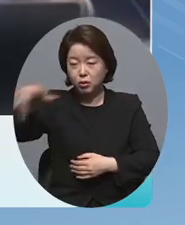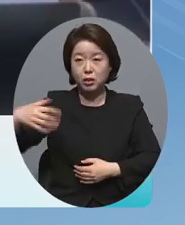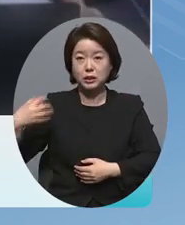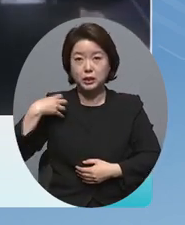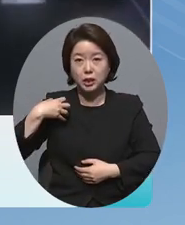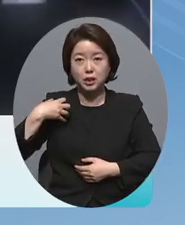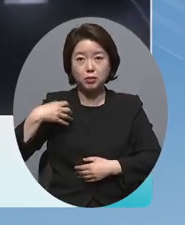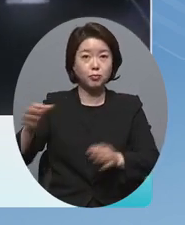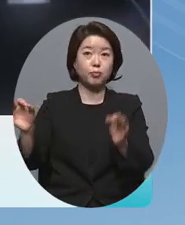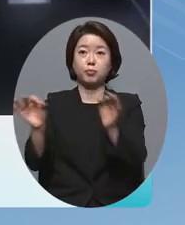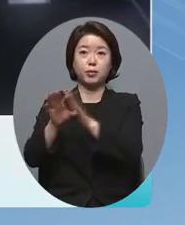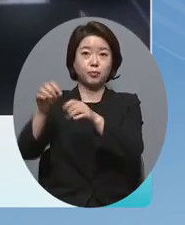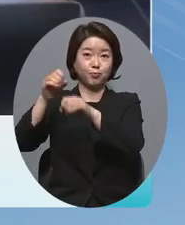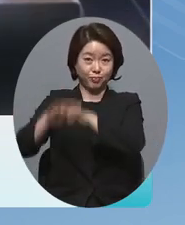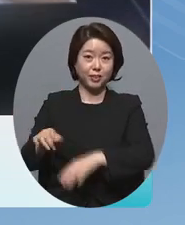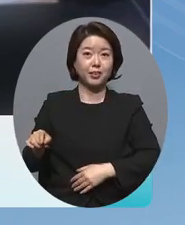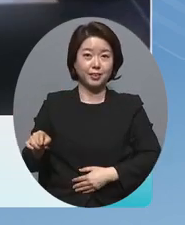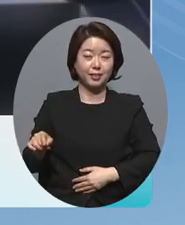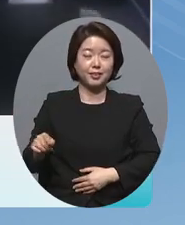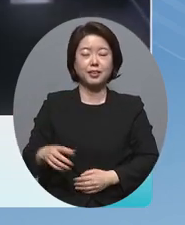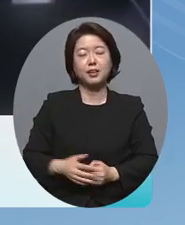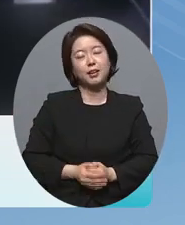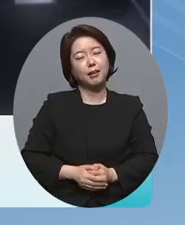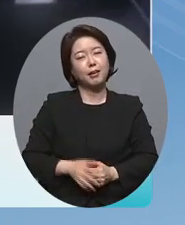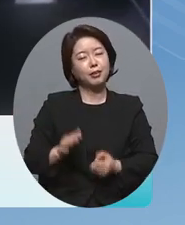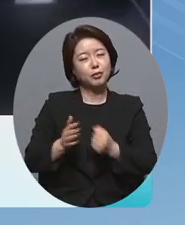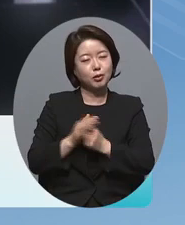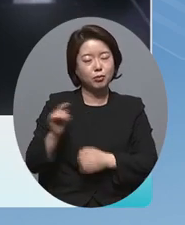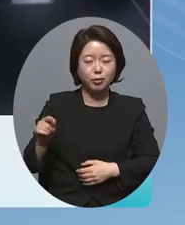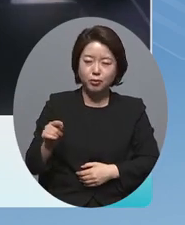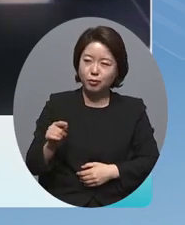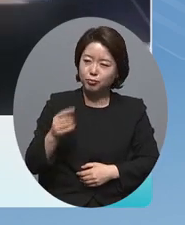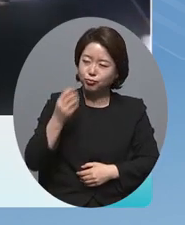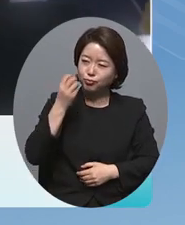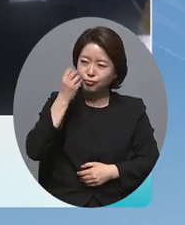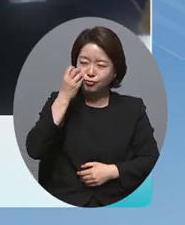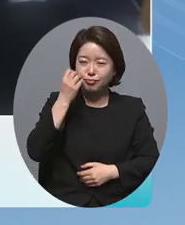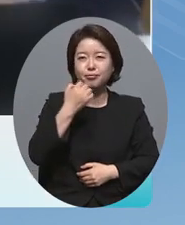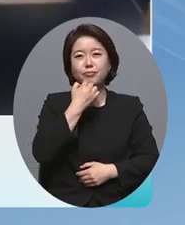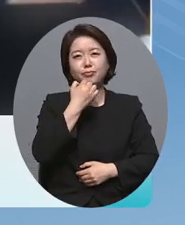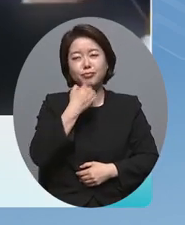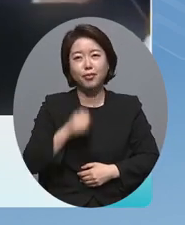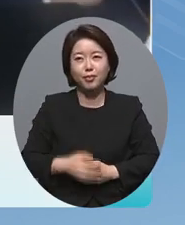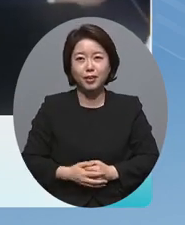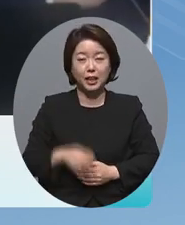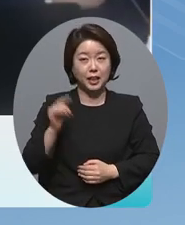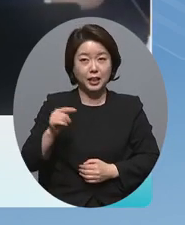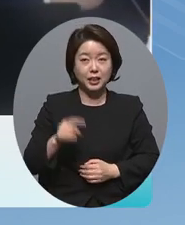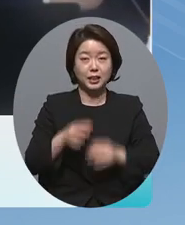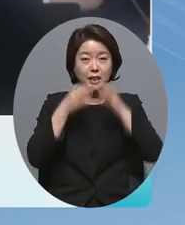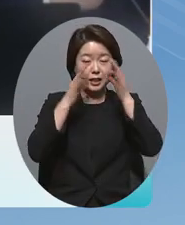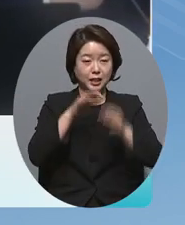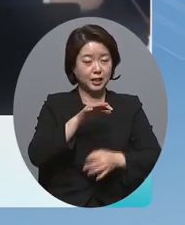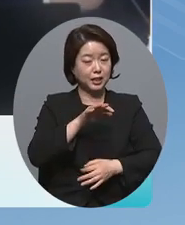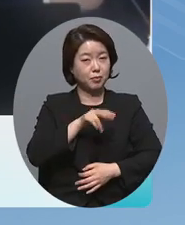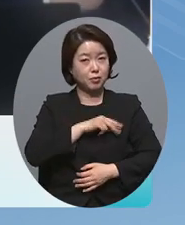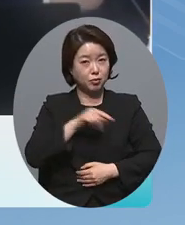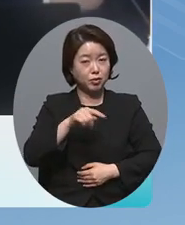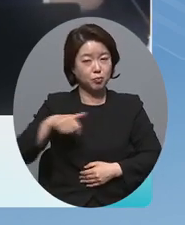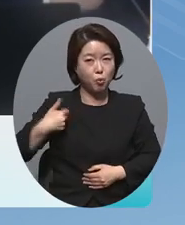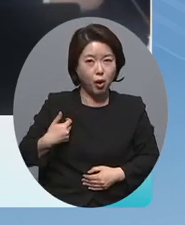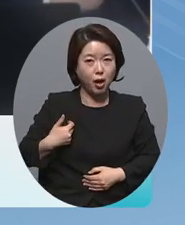수가 있는 거거든요. 그래서 이 부분이 너무 약간 코믹한데 이런 걸 김의겸 의원이 몰랐을